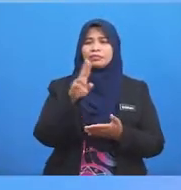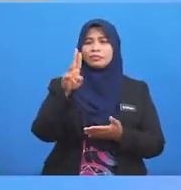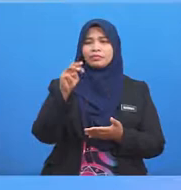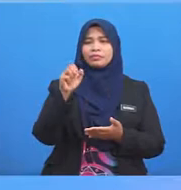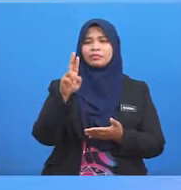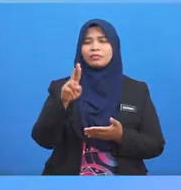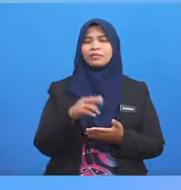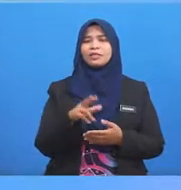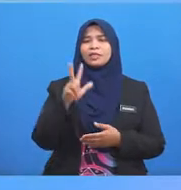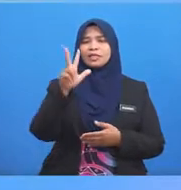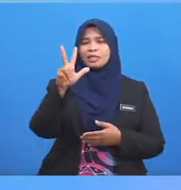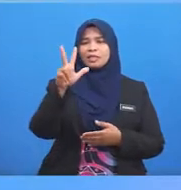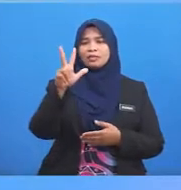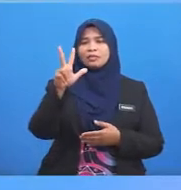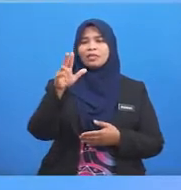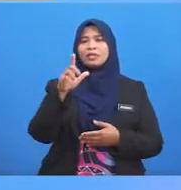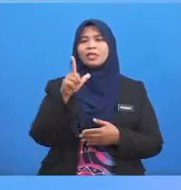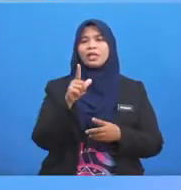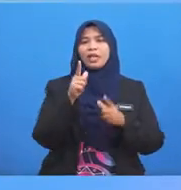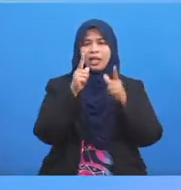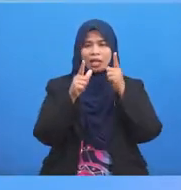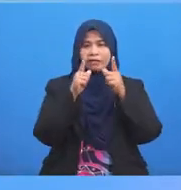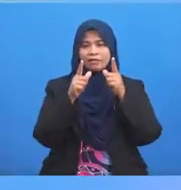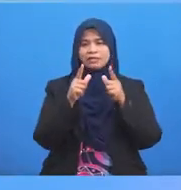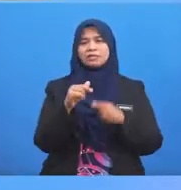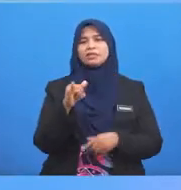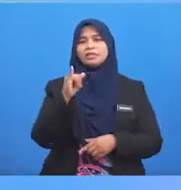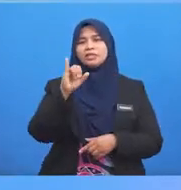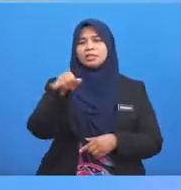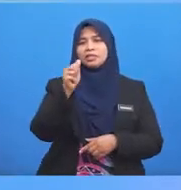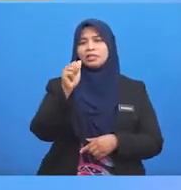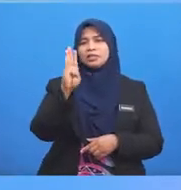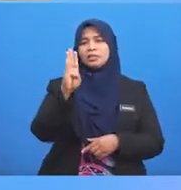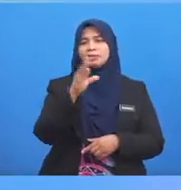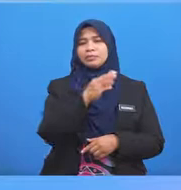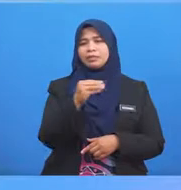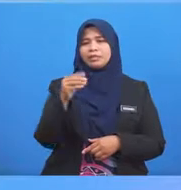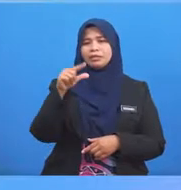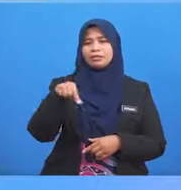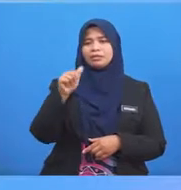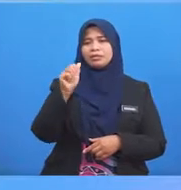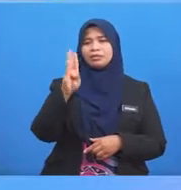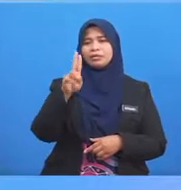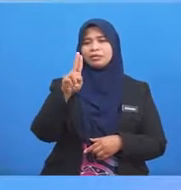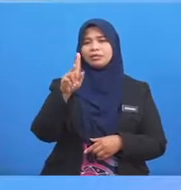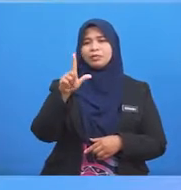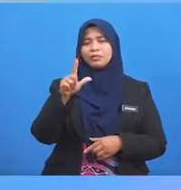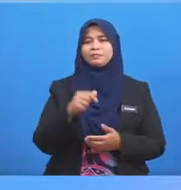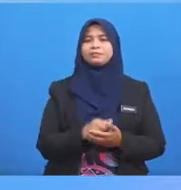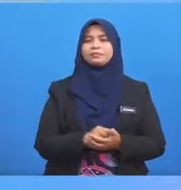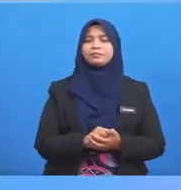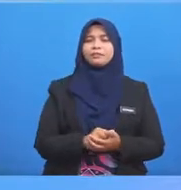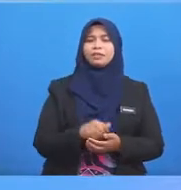Ketiga, sirah, iaitu lafaz ijab dan qabul. Keempat,